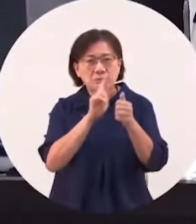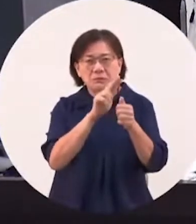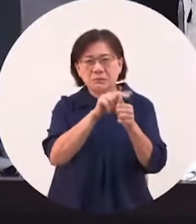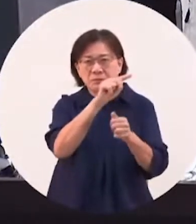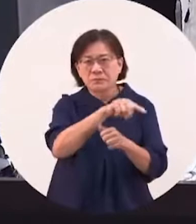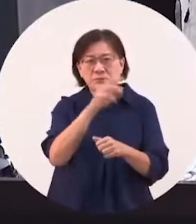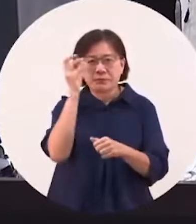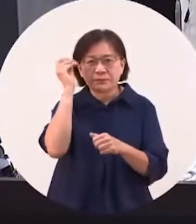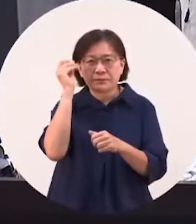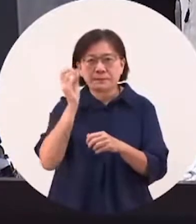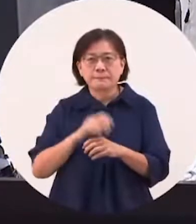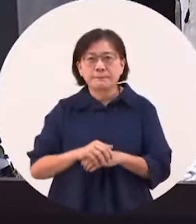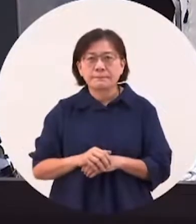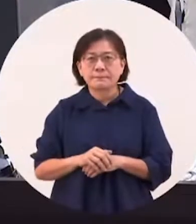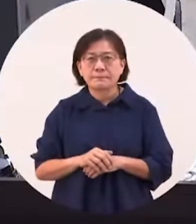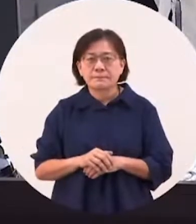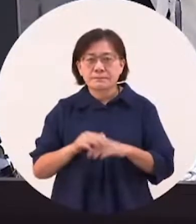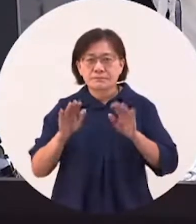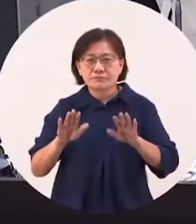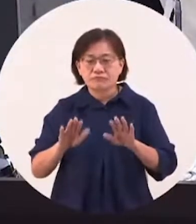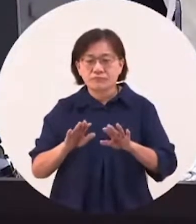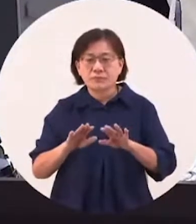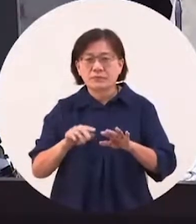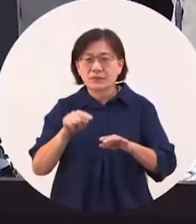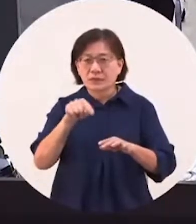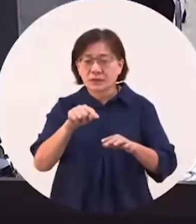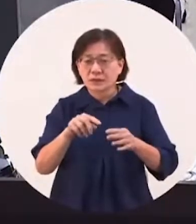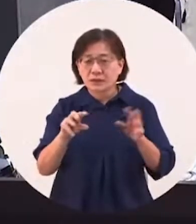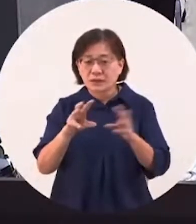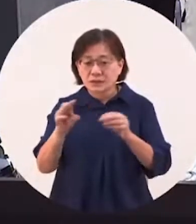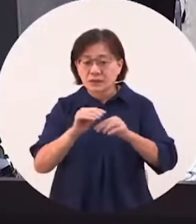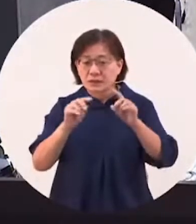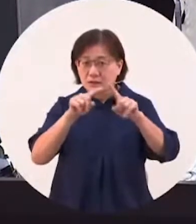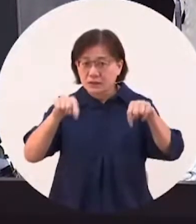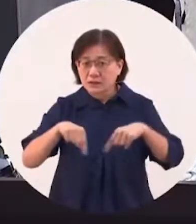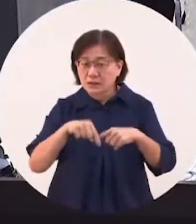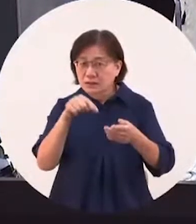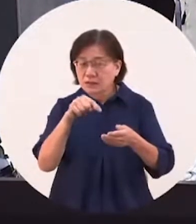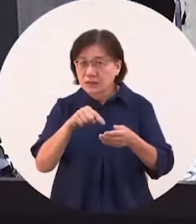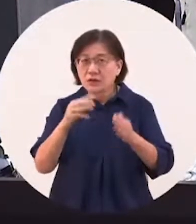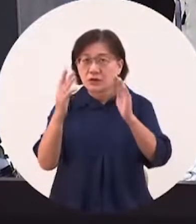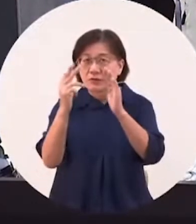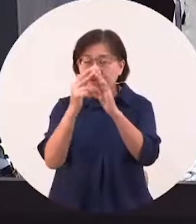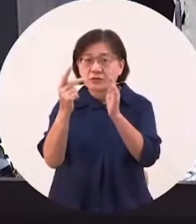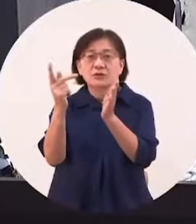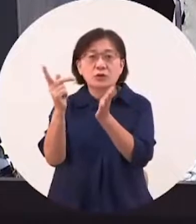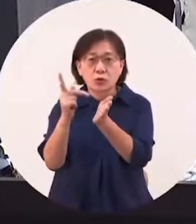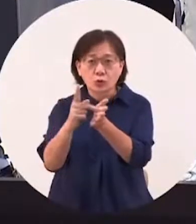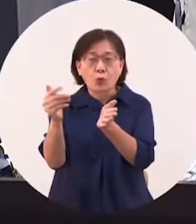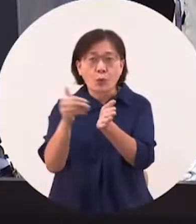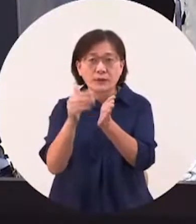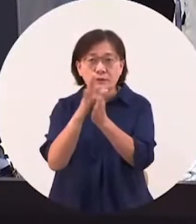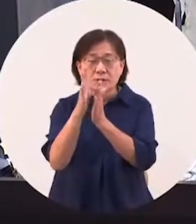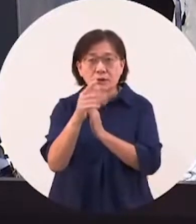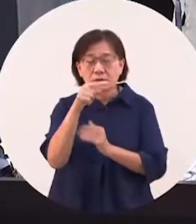像这个物件，厝租了大，这条你有要派警方去查无？我不管啦，